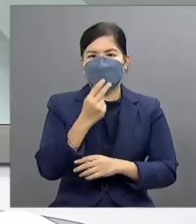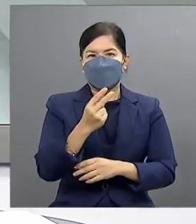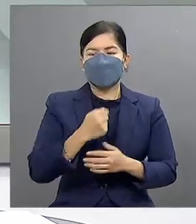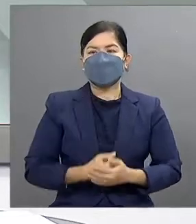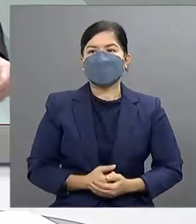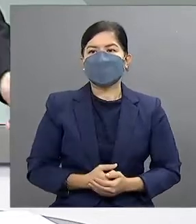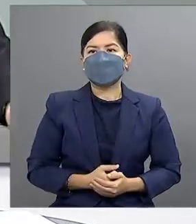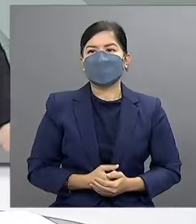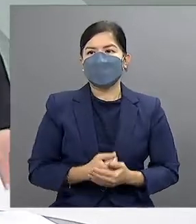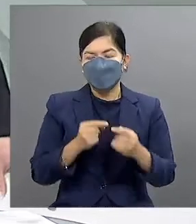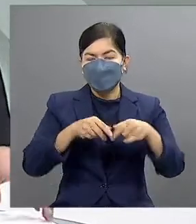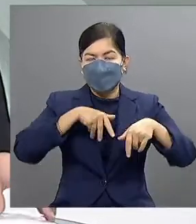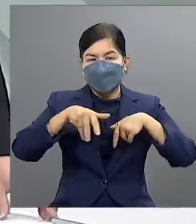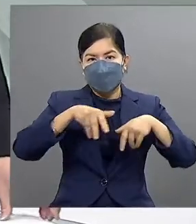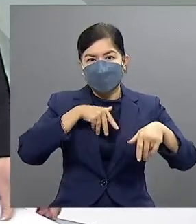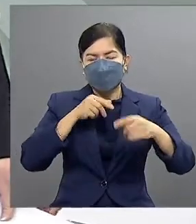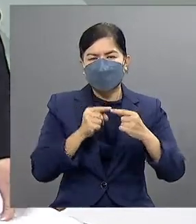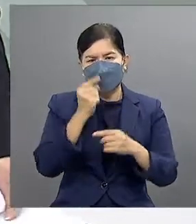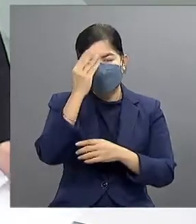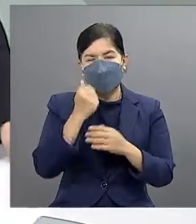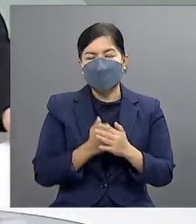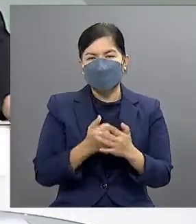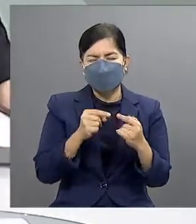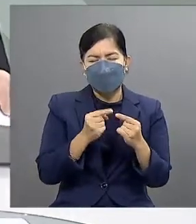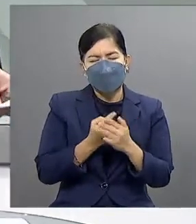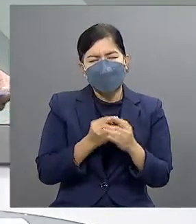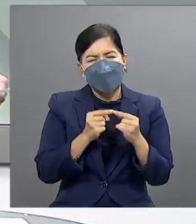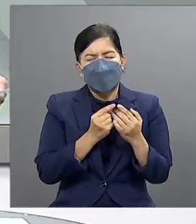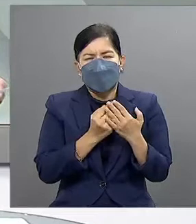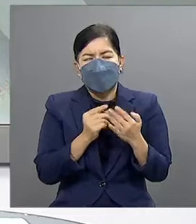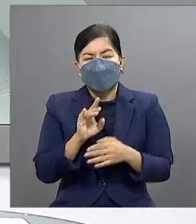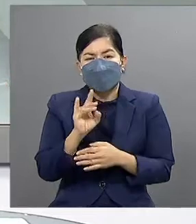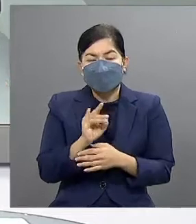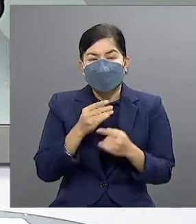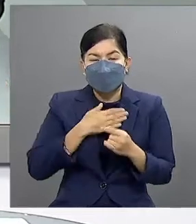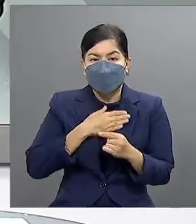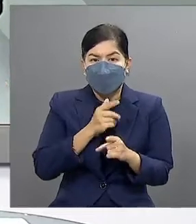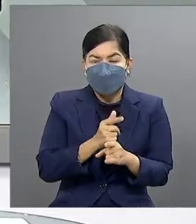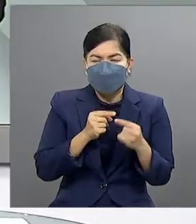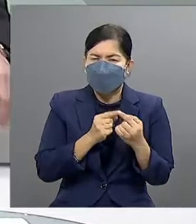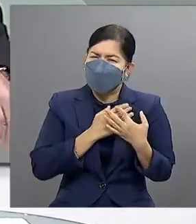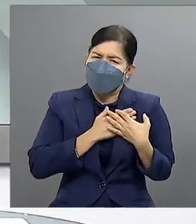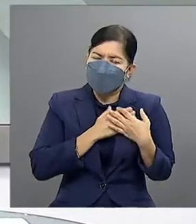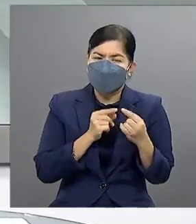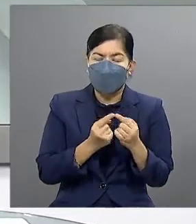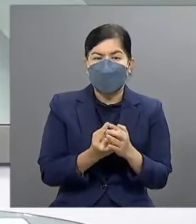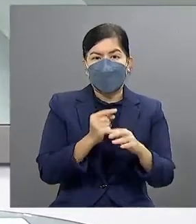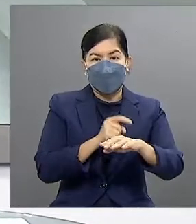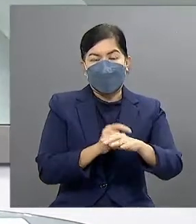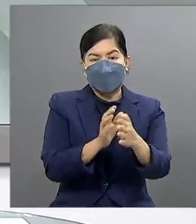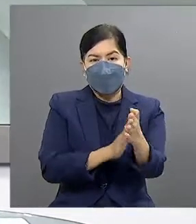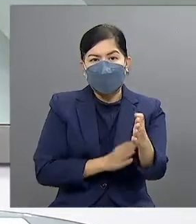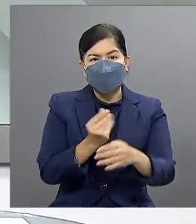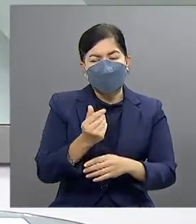คุณผู้ชมเคยต้องอยู่ห่างจากสัตว์เลี้ยงที่เรารักมากๆนานที่สุดเท่าไหร่ครับแล้วถ้าจะต้องห่างกันถึง18